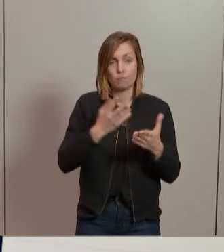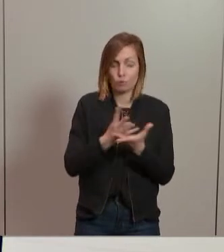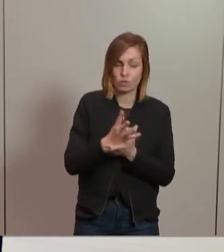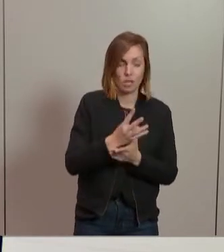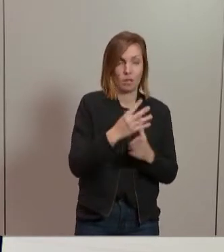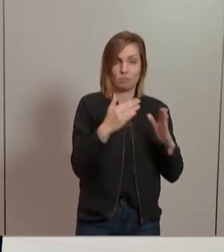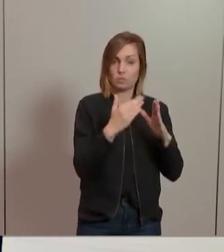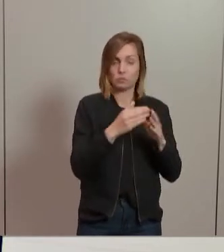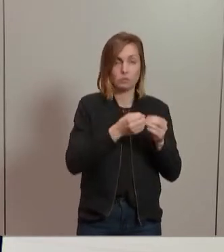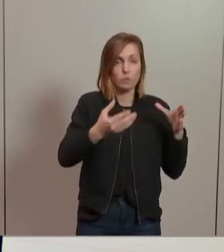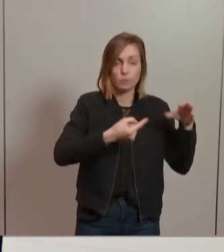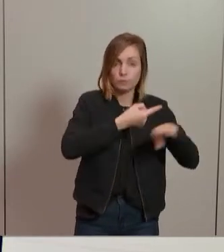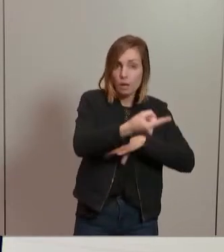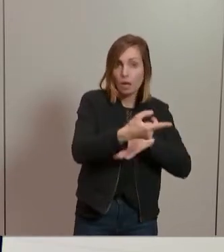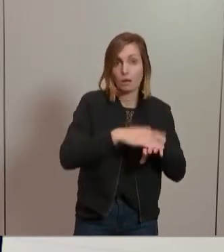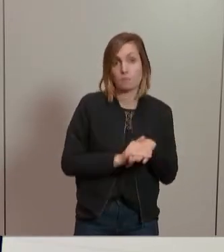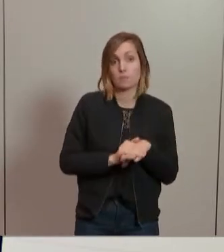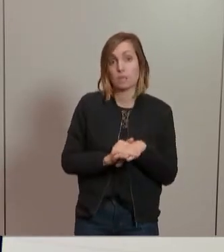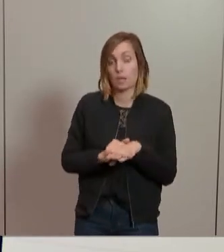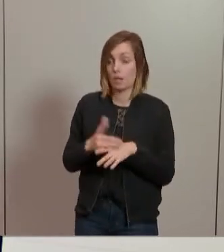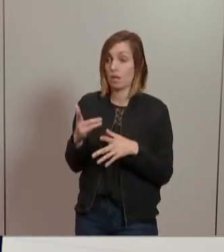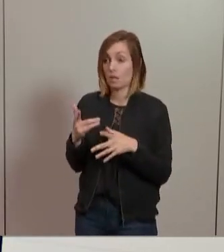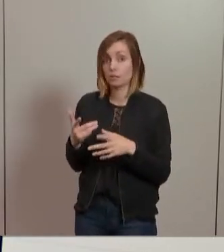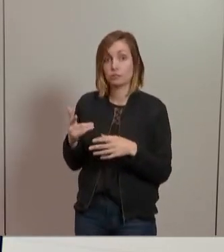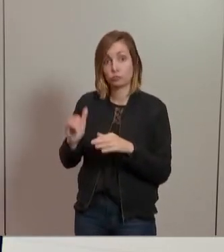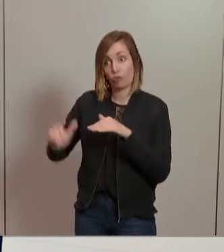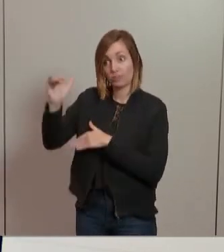développement durable et la démarche Grandir et vivre ensemble à Rezé.